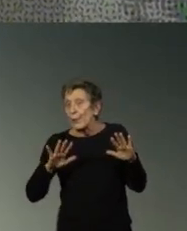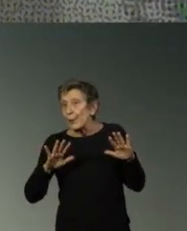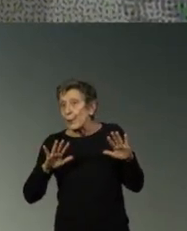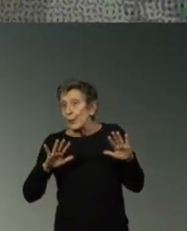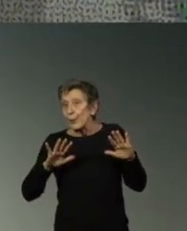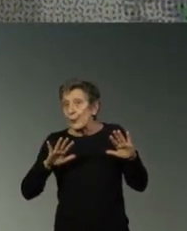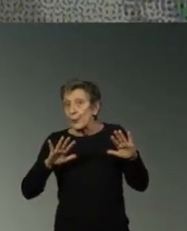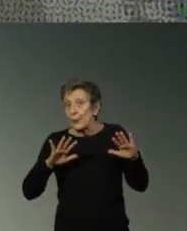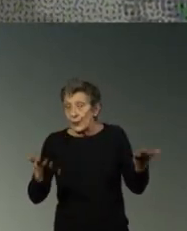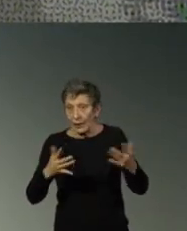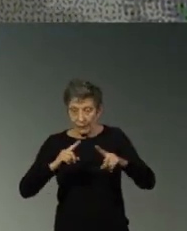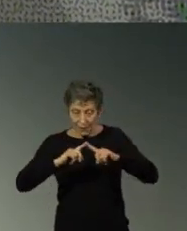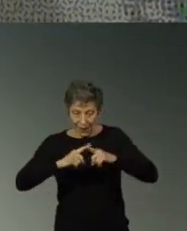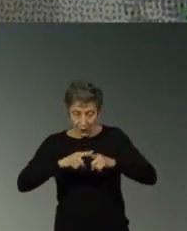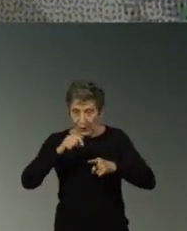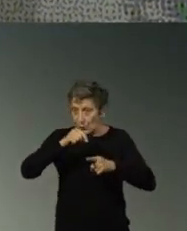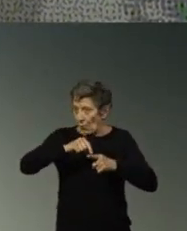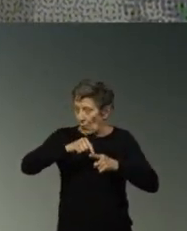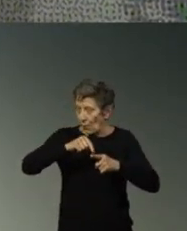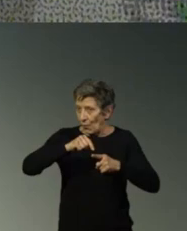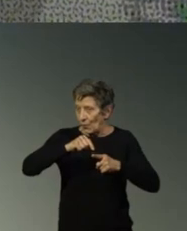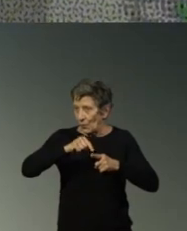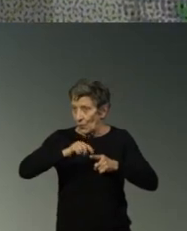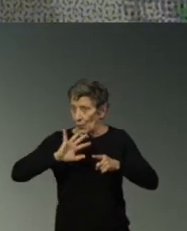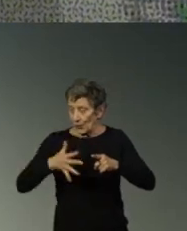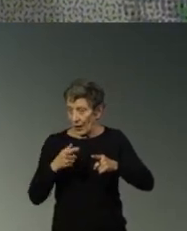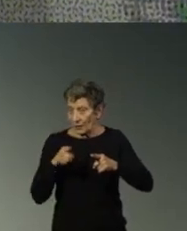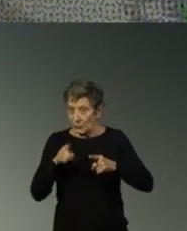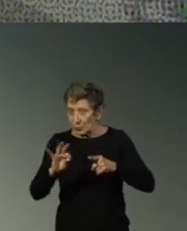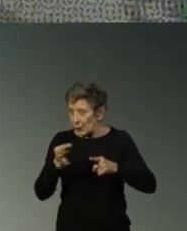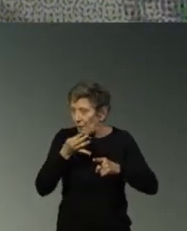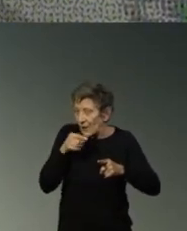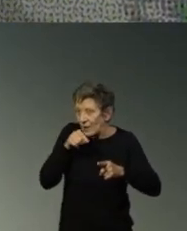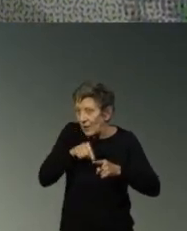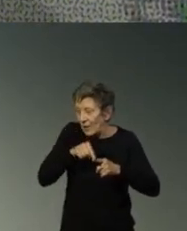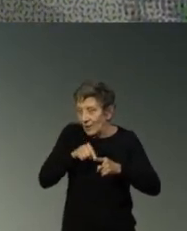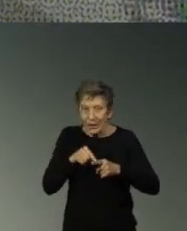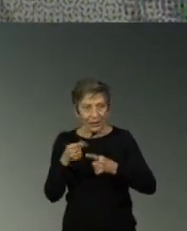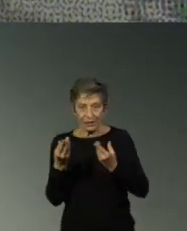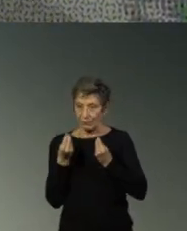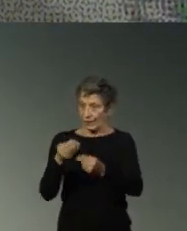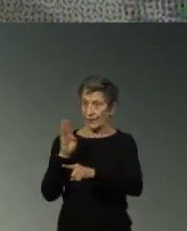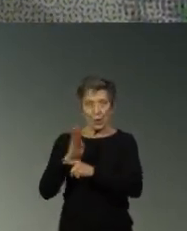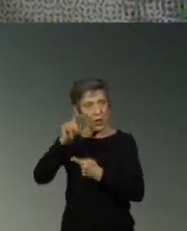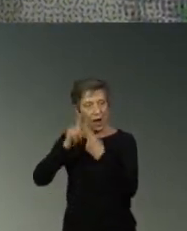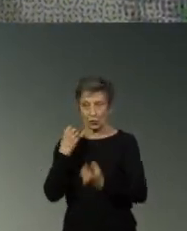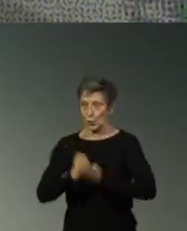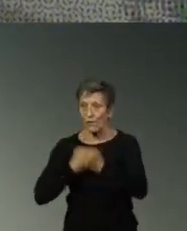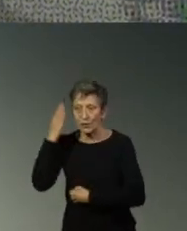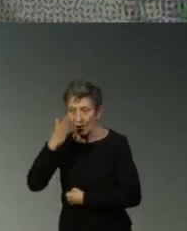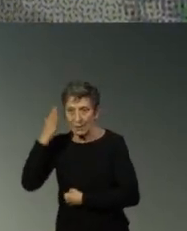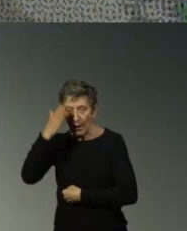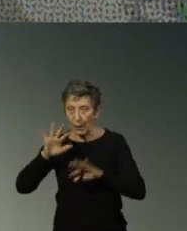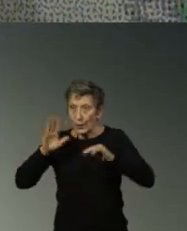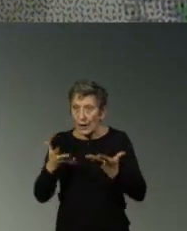charge, témoigner de la souffrance animale, enfin, c'est-à-dire essayer d'amener le monde animal vers